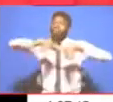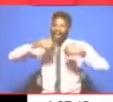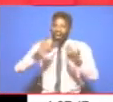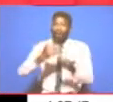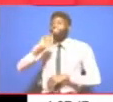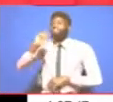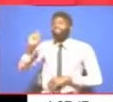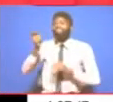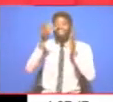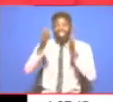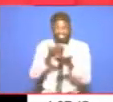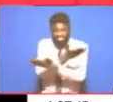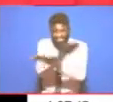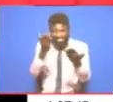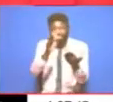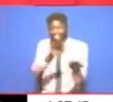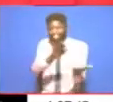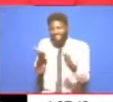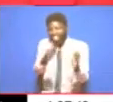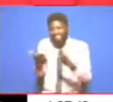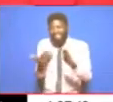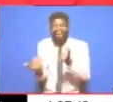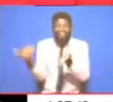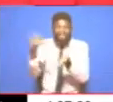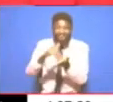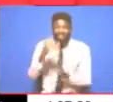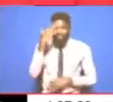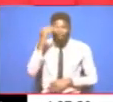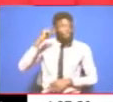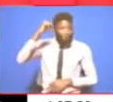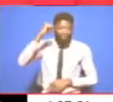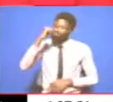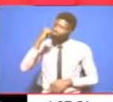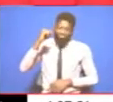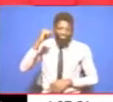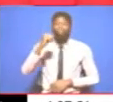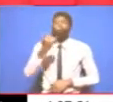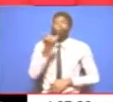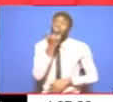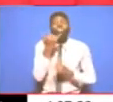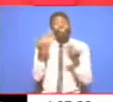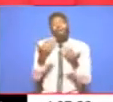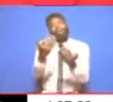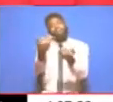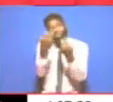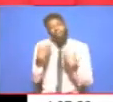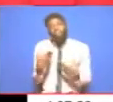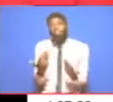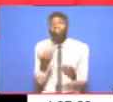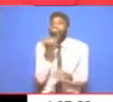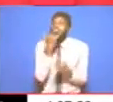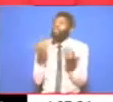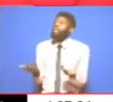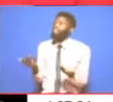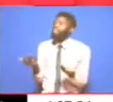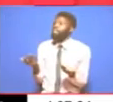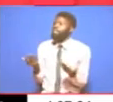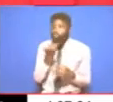damu tena kwa sababu ya siasa. Ubaya ulikuwa wapi wenzangu, niambie? Kunaye